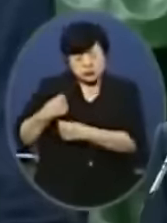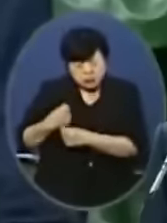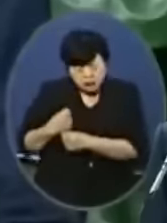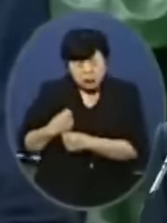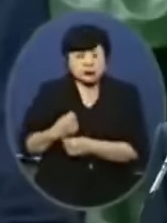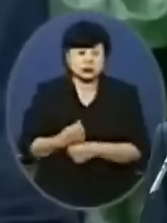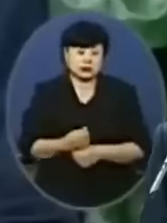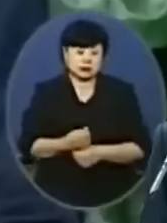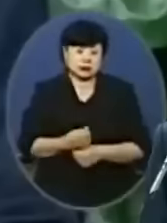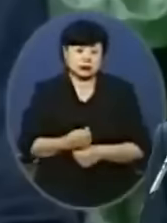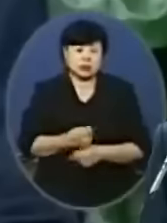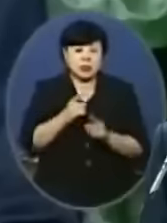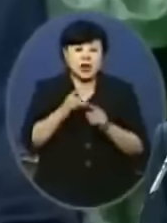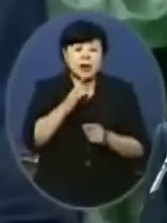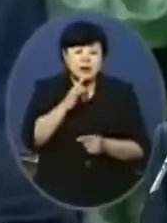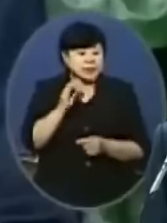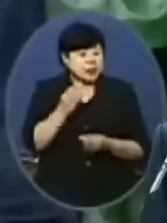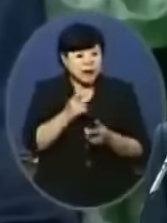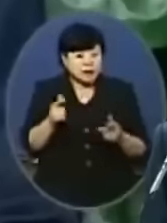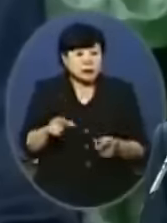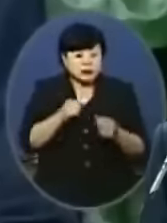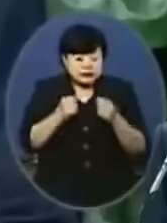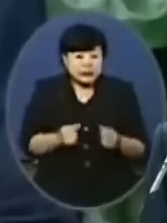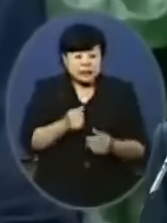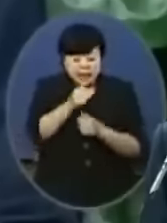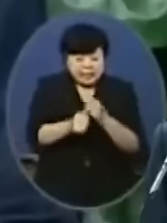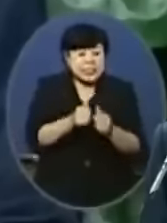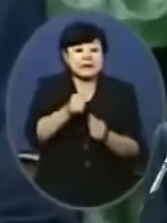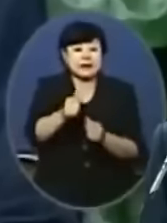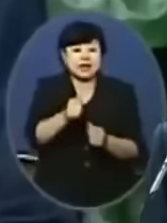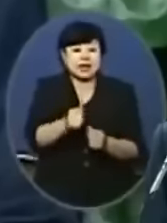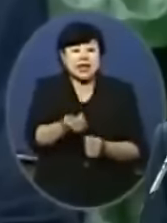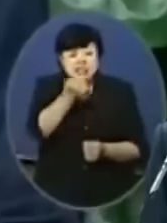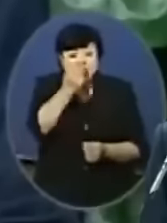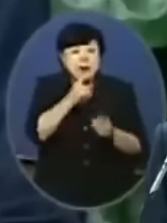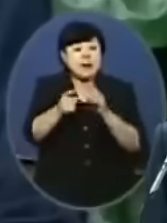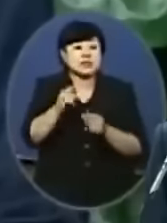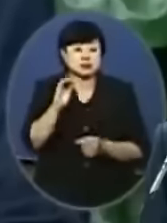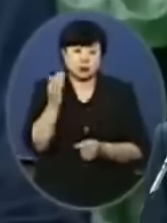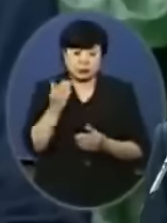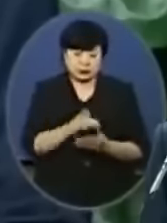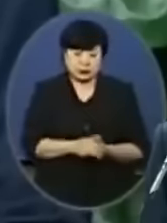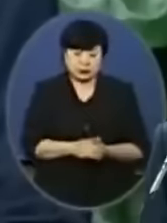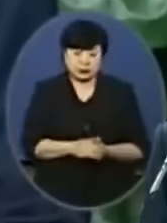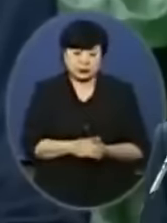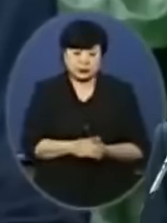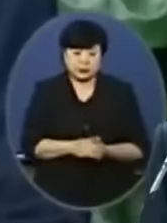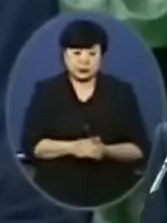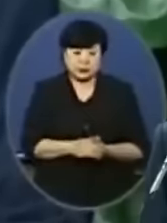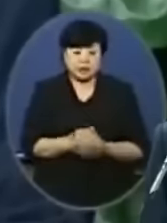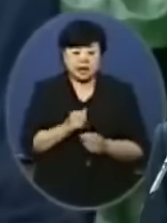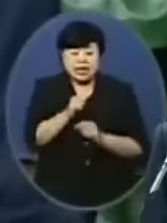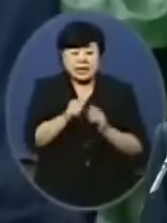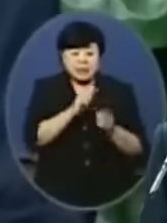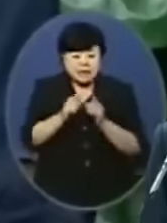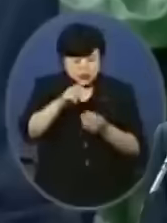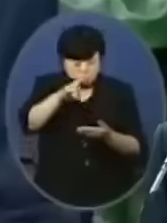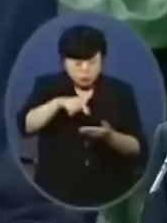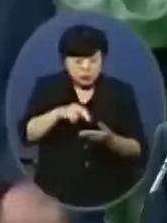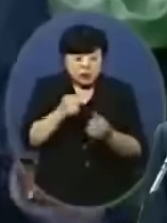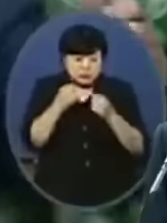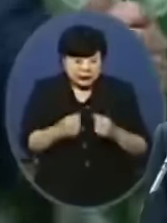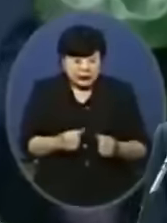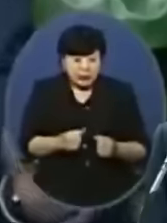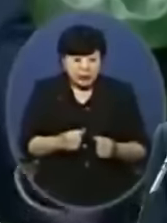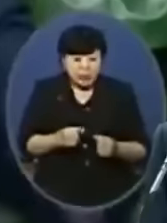이 말 만든 것이 아니라 살아있는 하나님의 생명의 말씀인 것입니다. 성경에 하나님의 말씀은